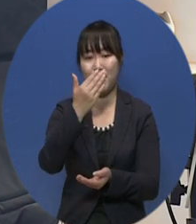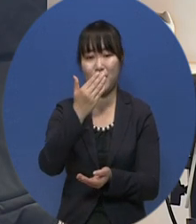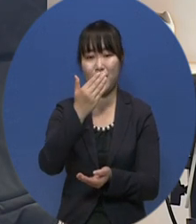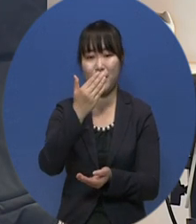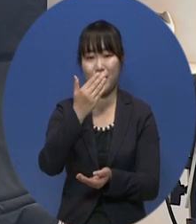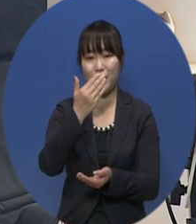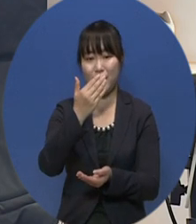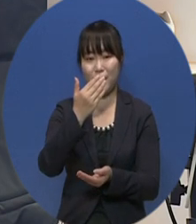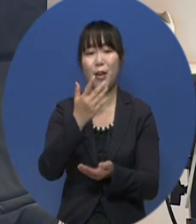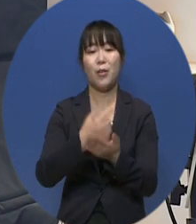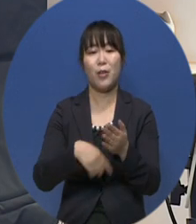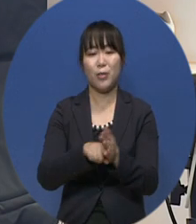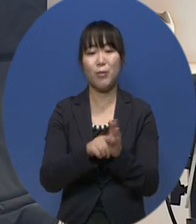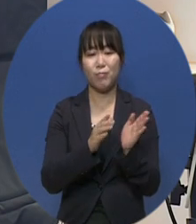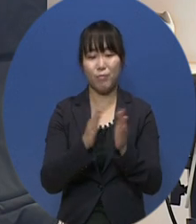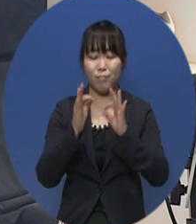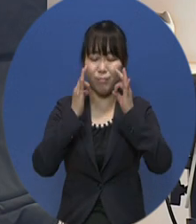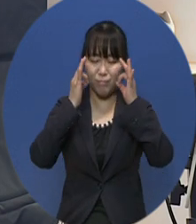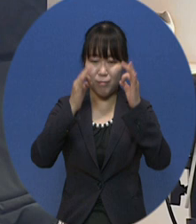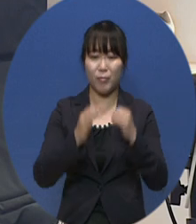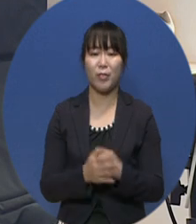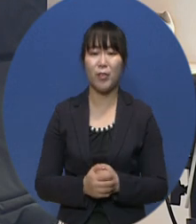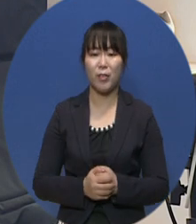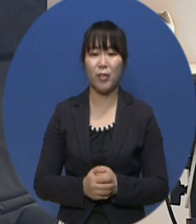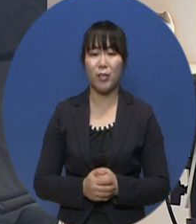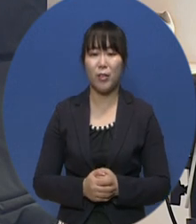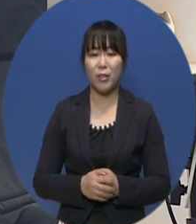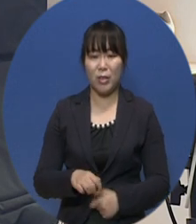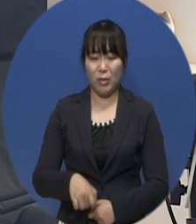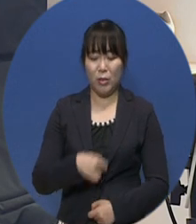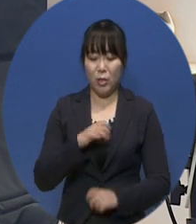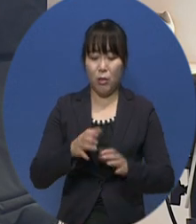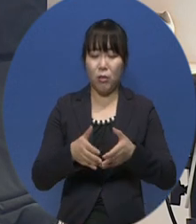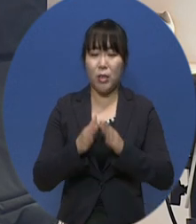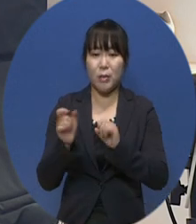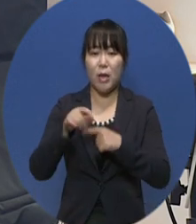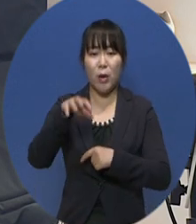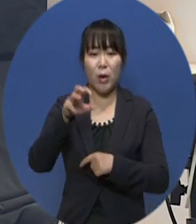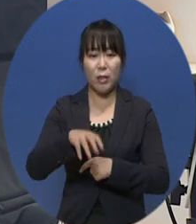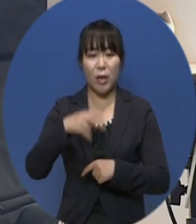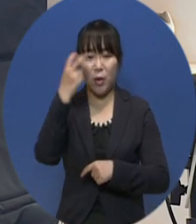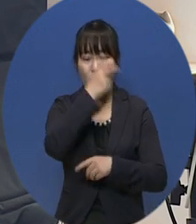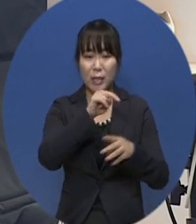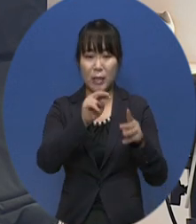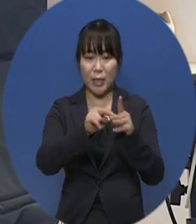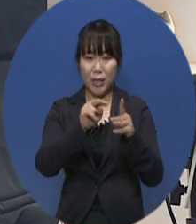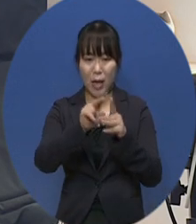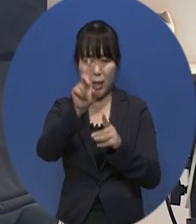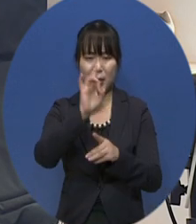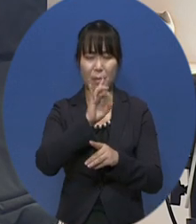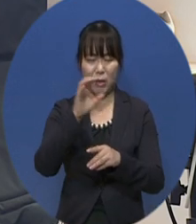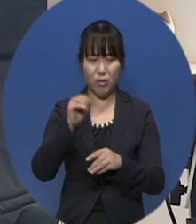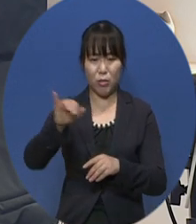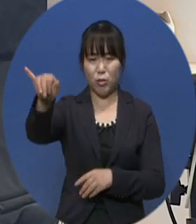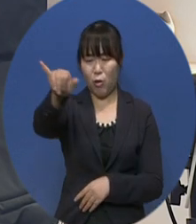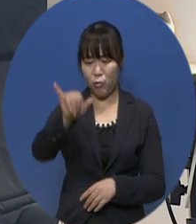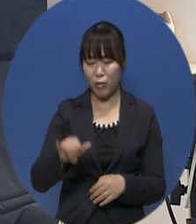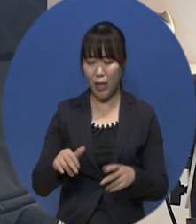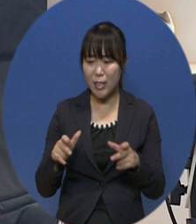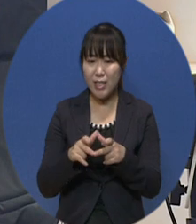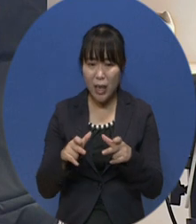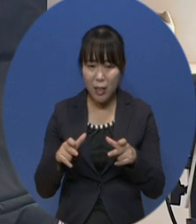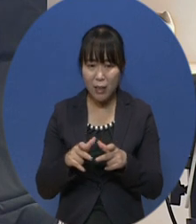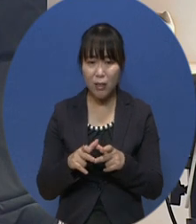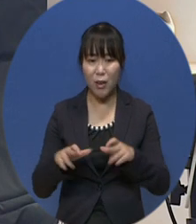있도록 좀 저희가 하고 있고요. 네. 근데 사실은 국립재활원에 있는 검진센터 하나만 가지고 네. 전국에 있는